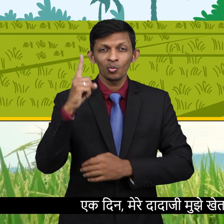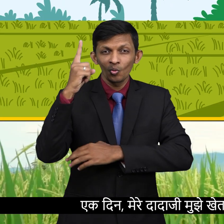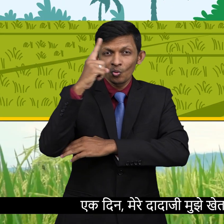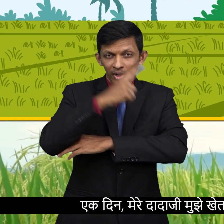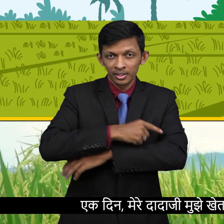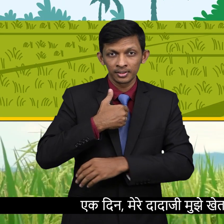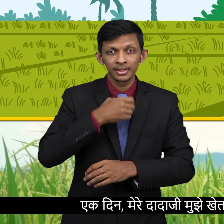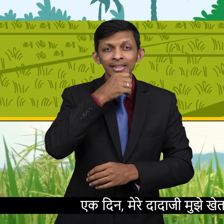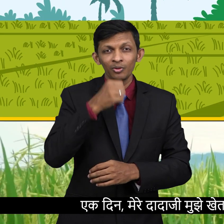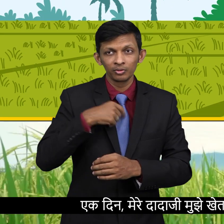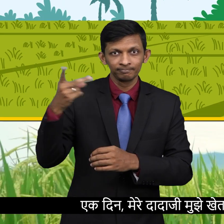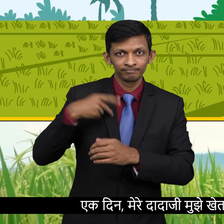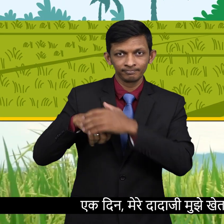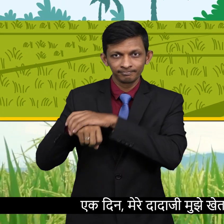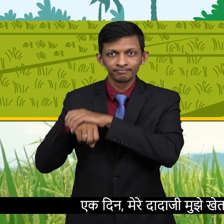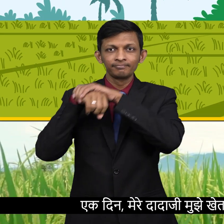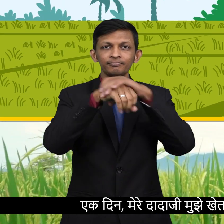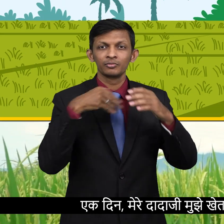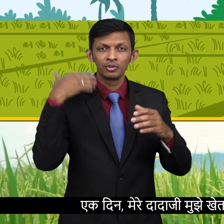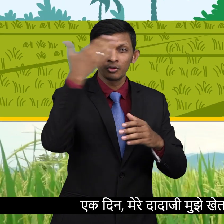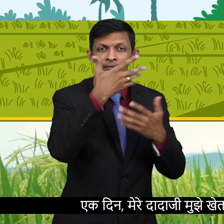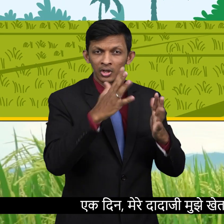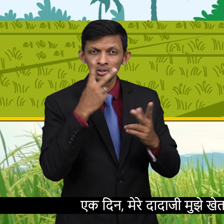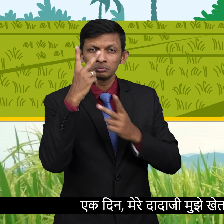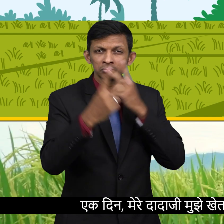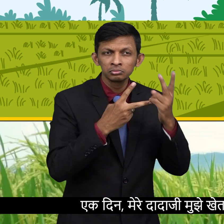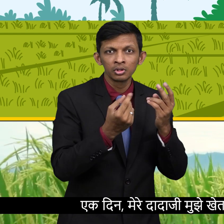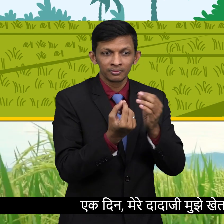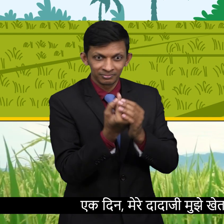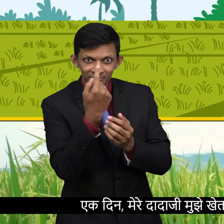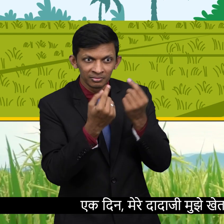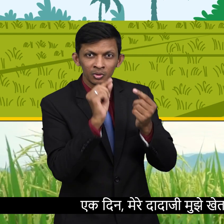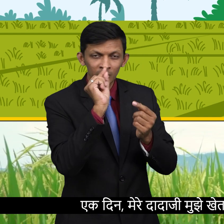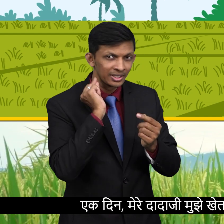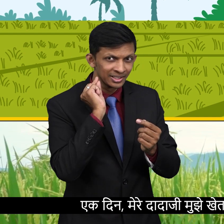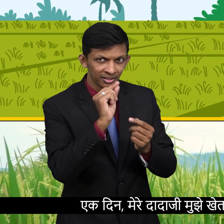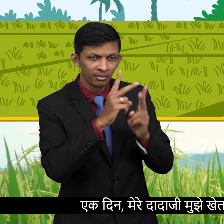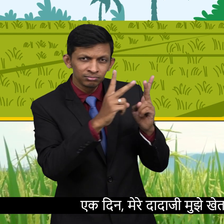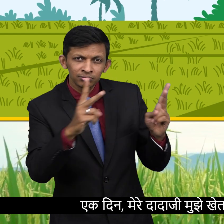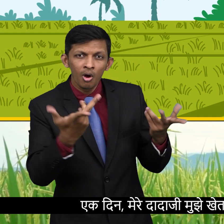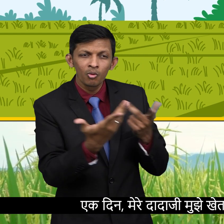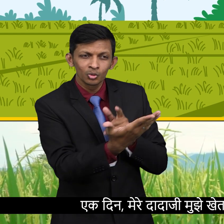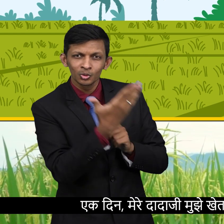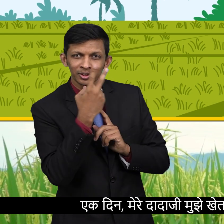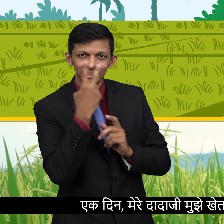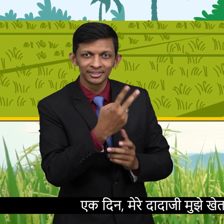एक दिन मेरे दादाजी मुझे खेत में ले गए और मुझे धान की फसल दिखाई।